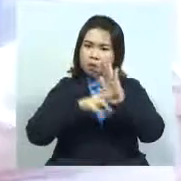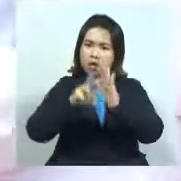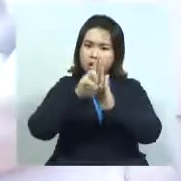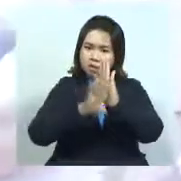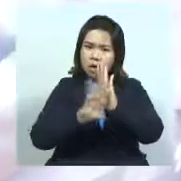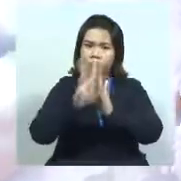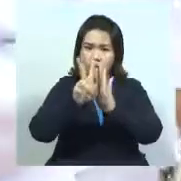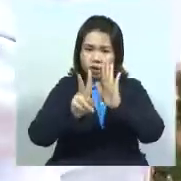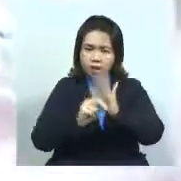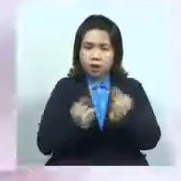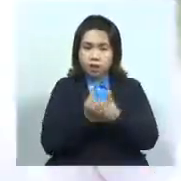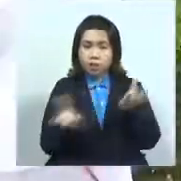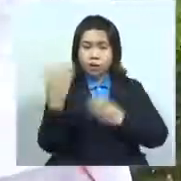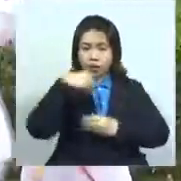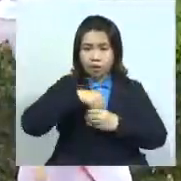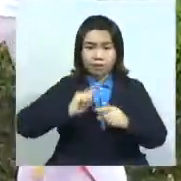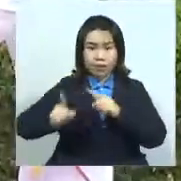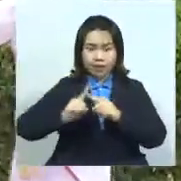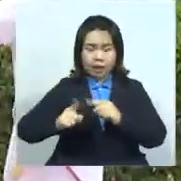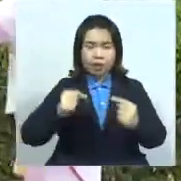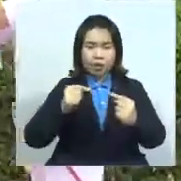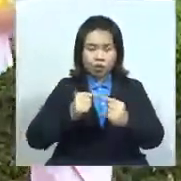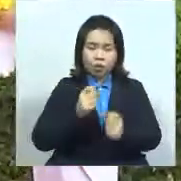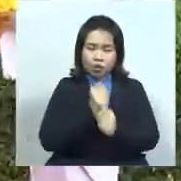จริยธรรมเพื่อรับใช้ประเทศชาติปั